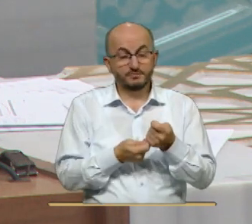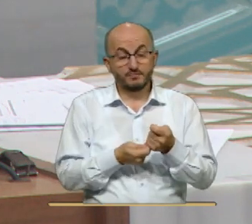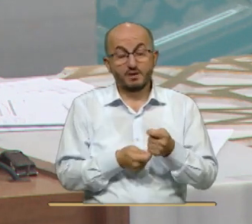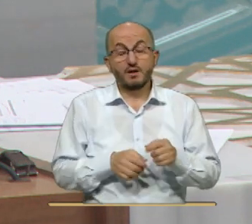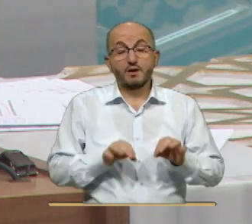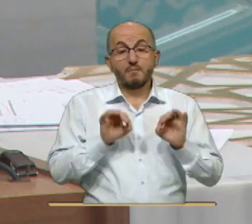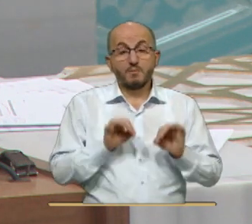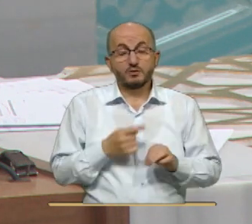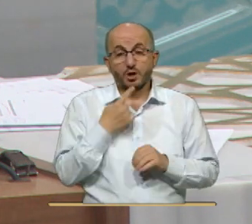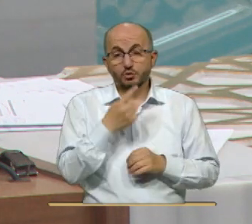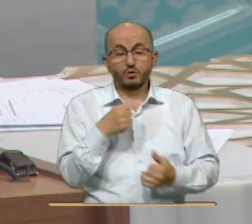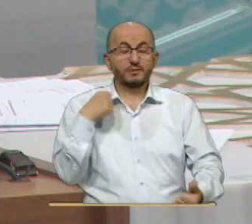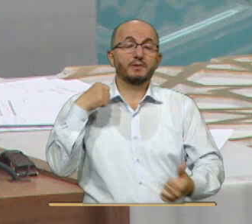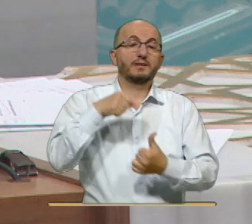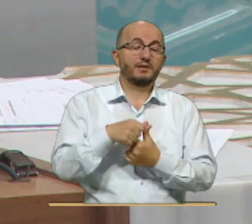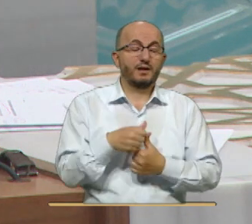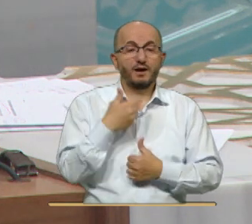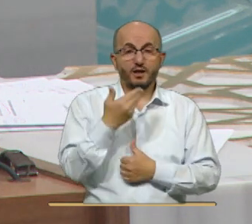Başta söylediğimi tekrar ediyorum.